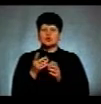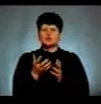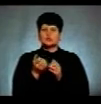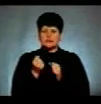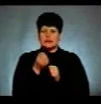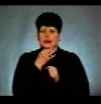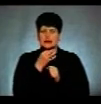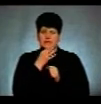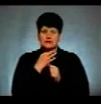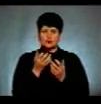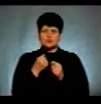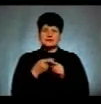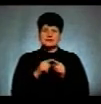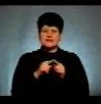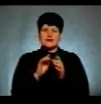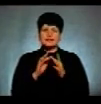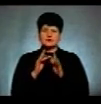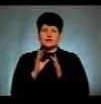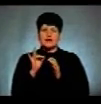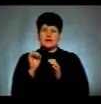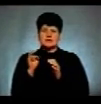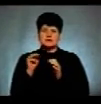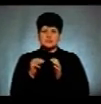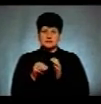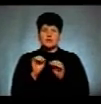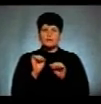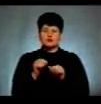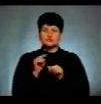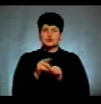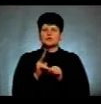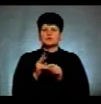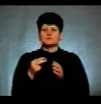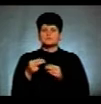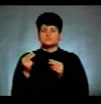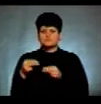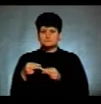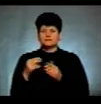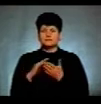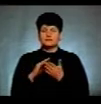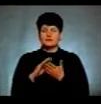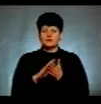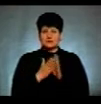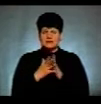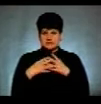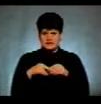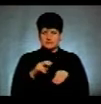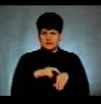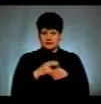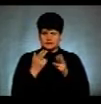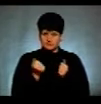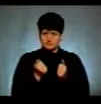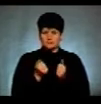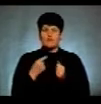отримати ліки і отримати цей електронний рецепт за доступними ліками можуть ті, хто уклали декларації сімейними лікарями. Правильно? Так. Скажіть, будь ласка,